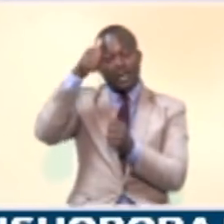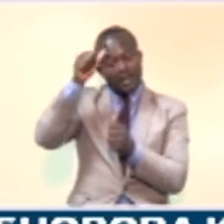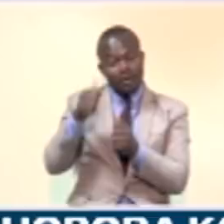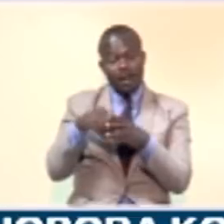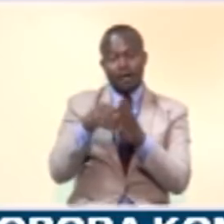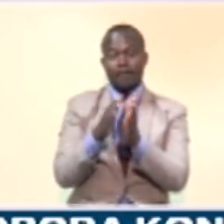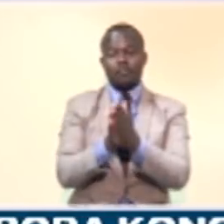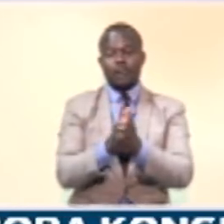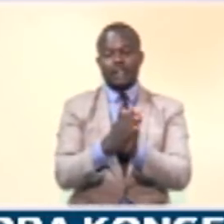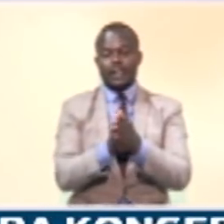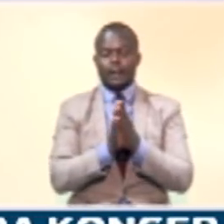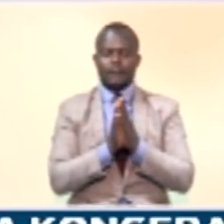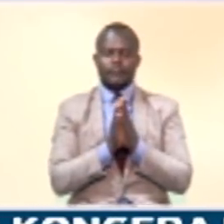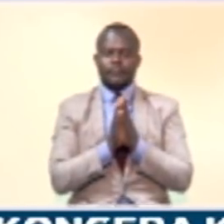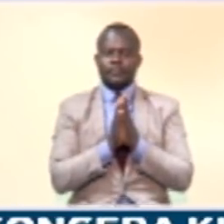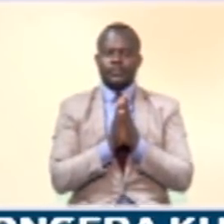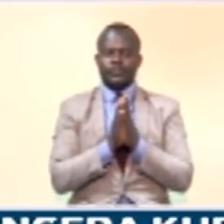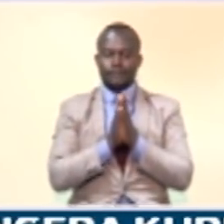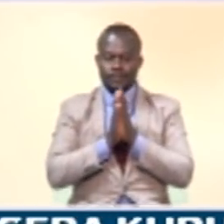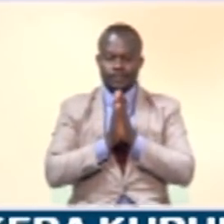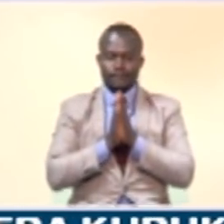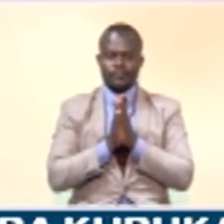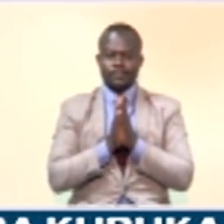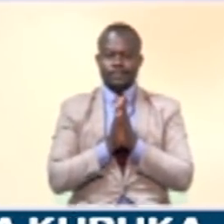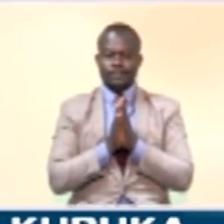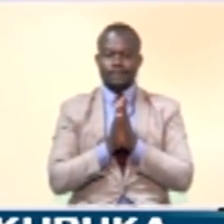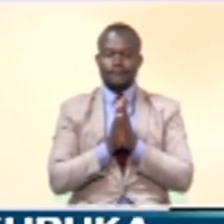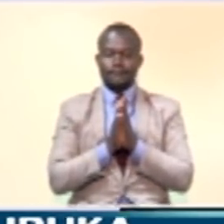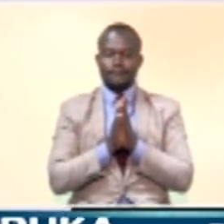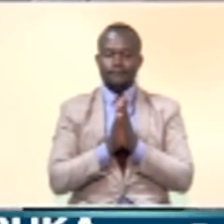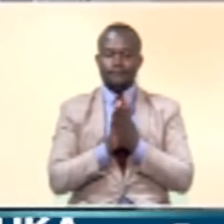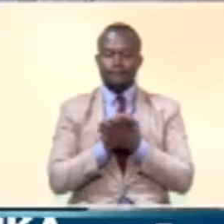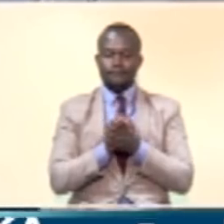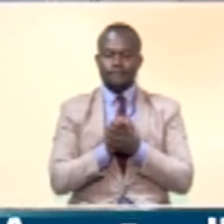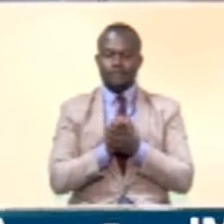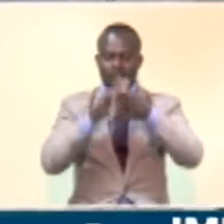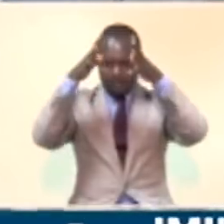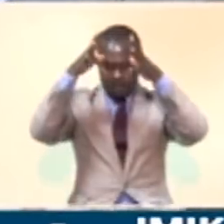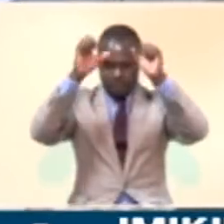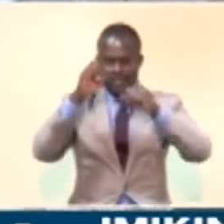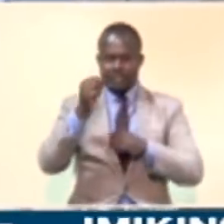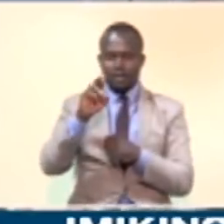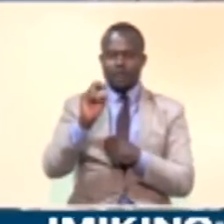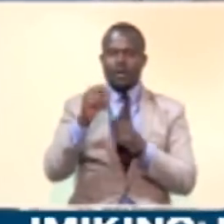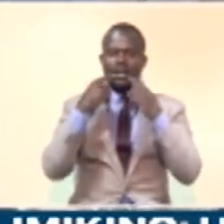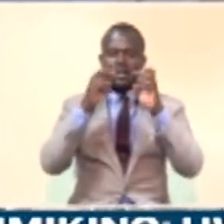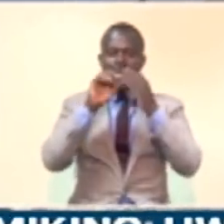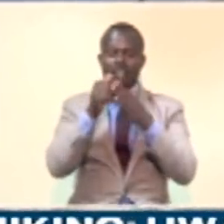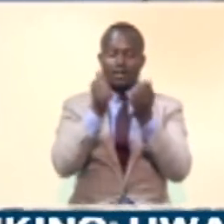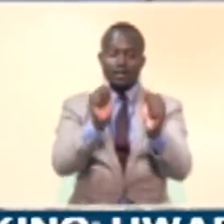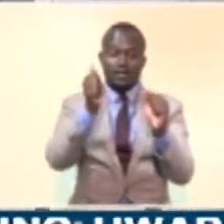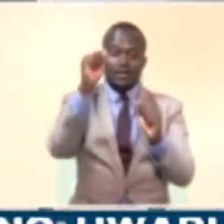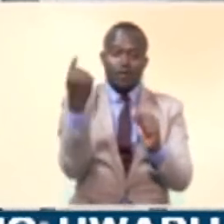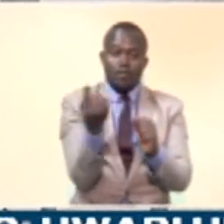mateka. Que seul permet la rigueur du travail de la recherche et des historiens. Perezida Makoro yavuze ko abarokotse ari bo